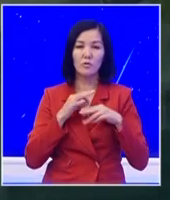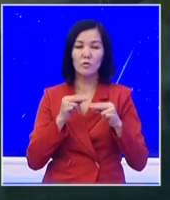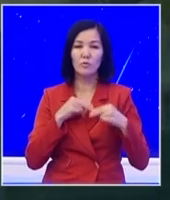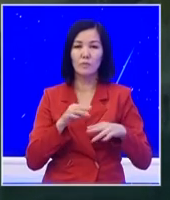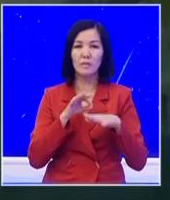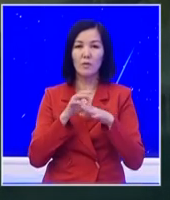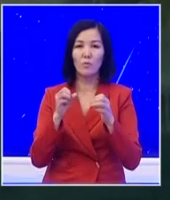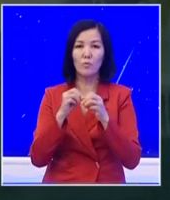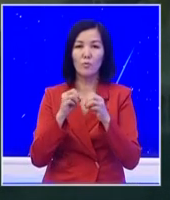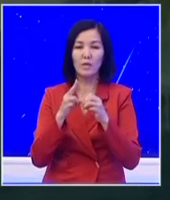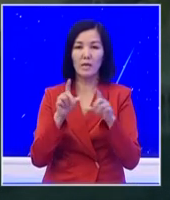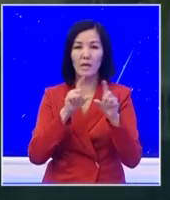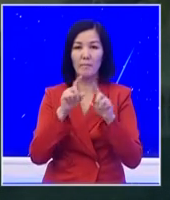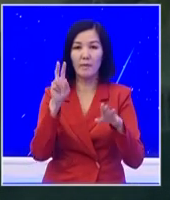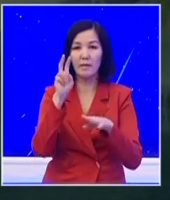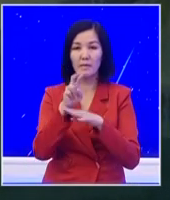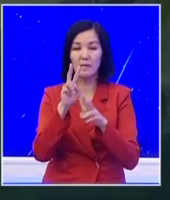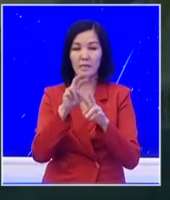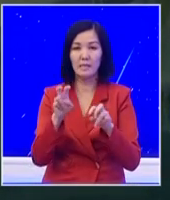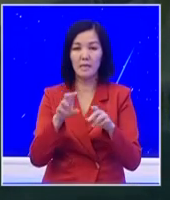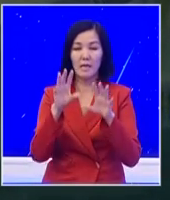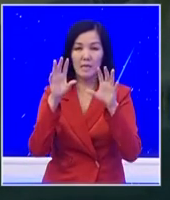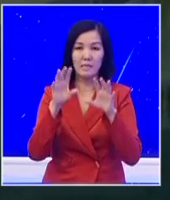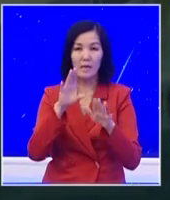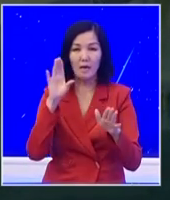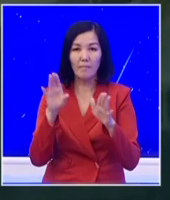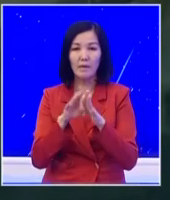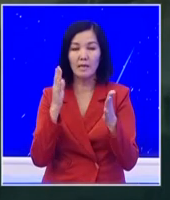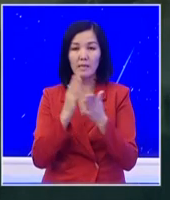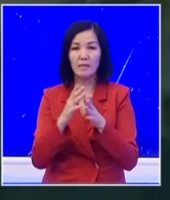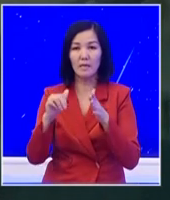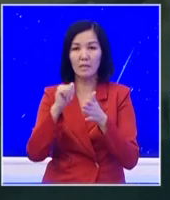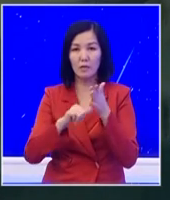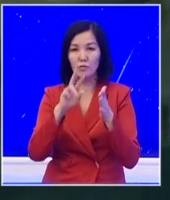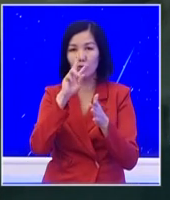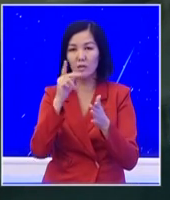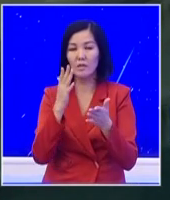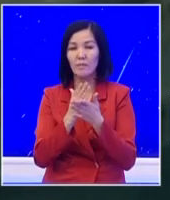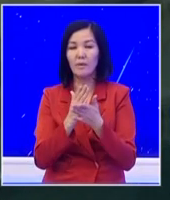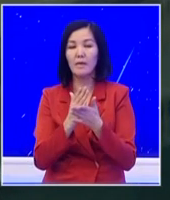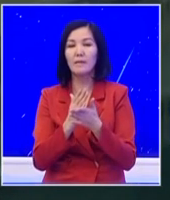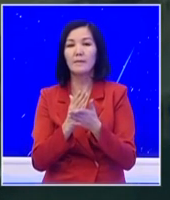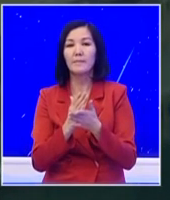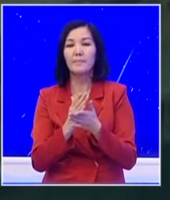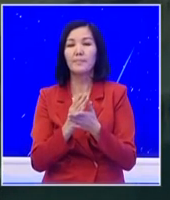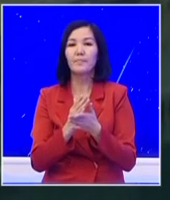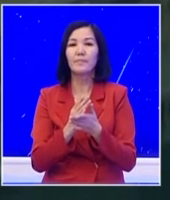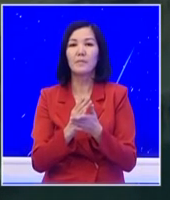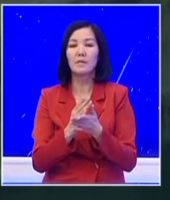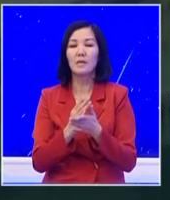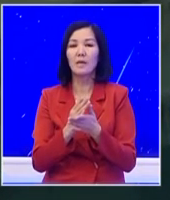объект тексерілді. 12 объектің ішінде заңды сақтайтындар, заңды сақтамайтындар анықталды. Оның ішінде кальян